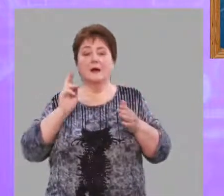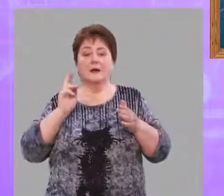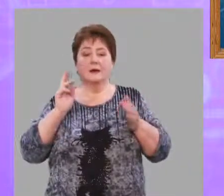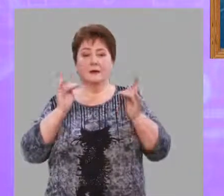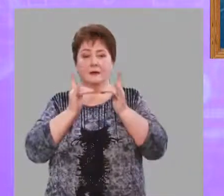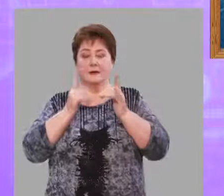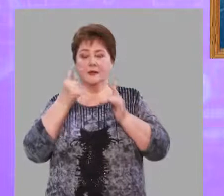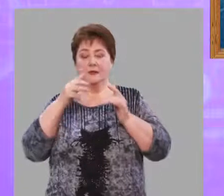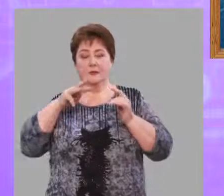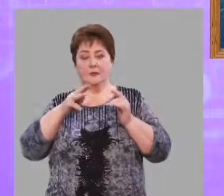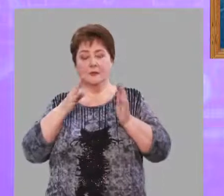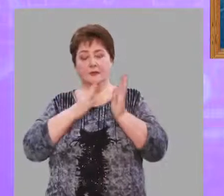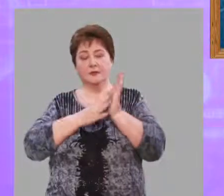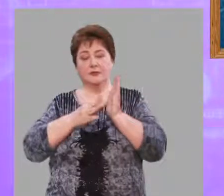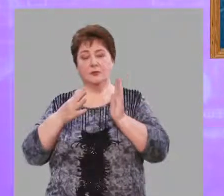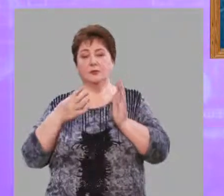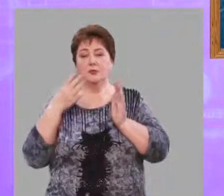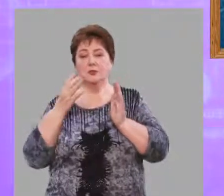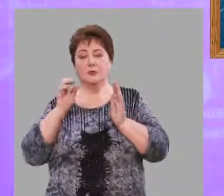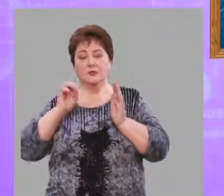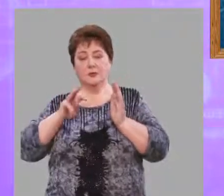метр, 94 сантиметра.